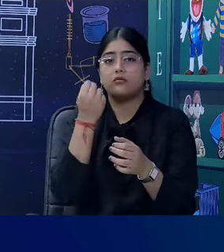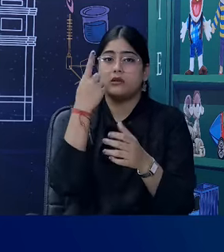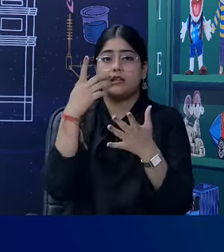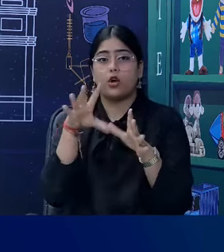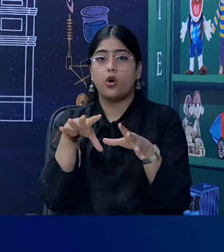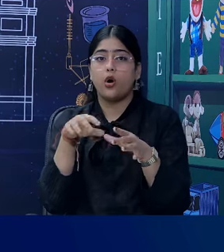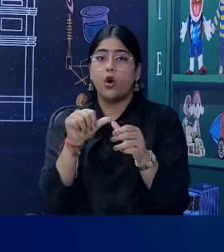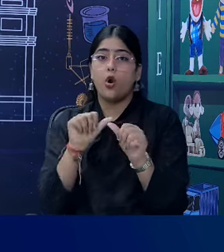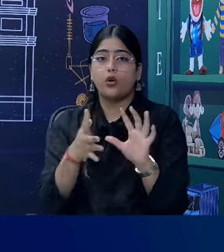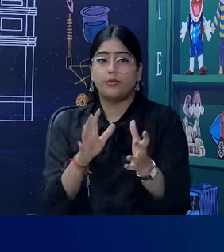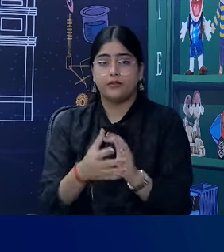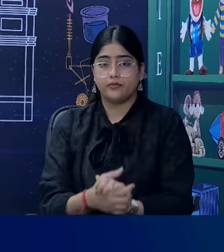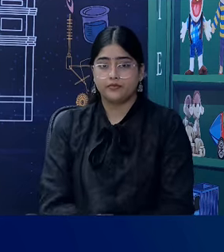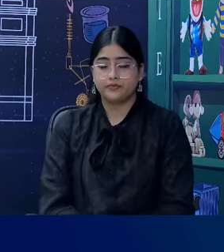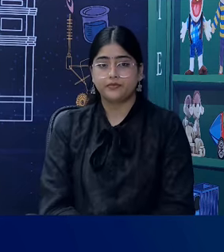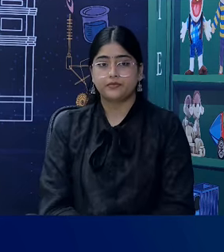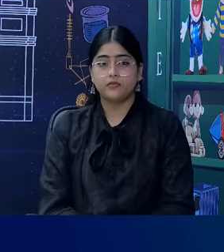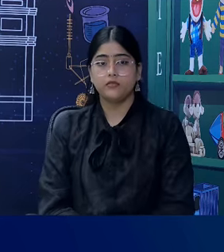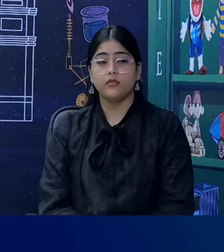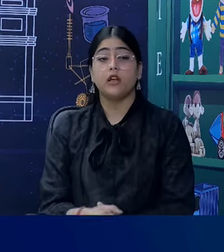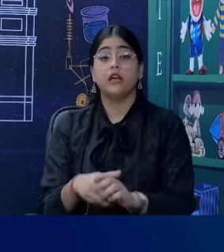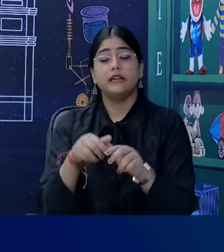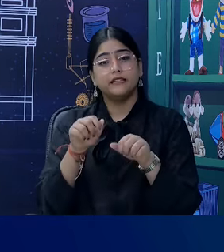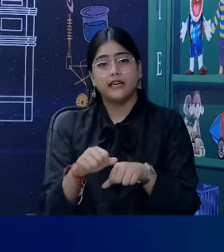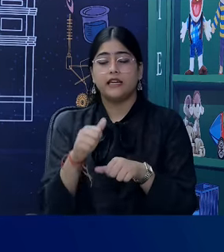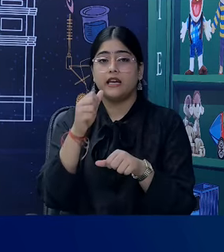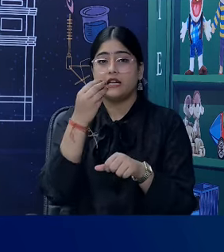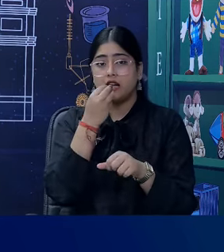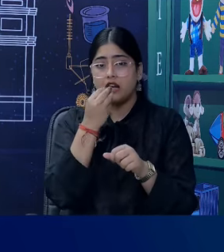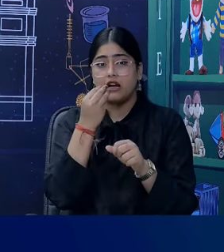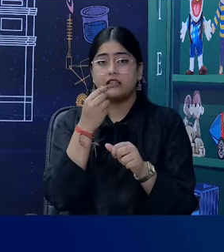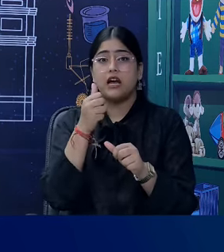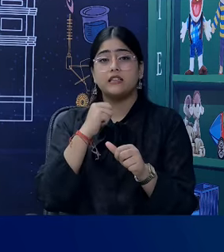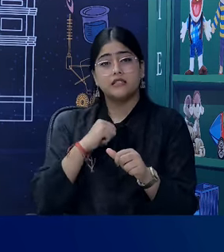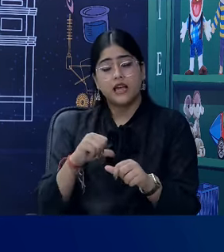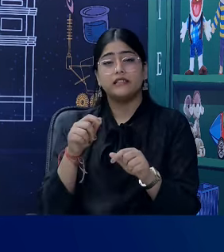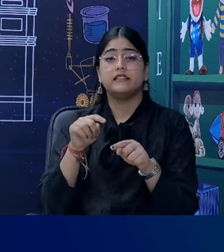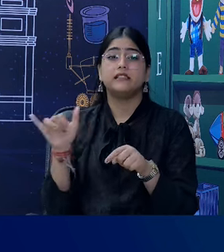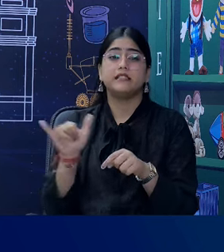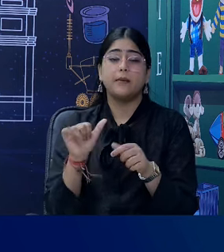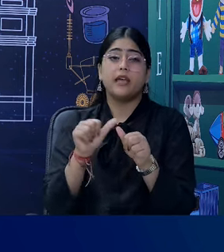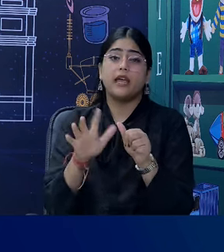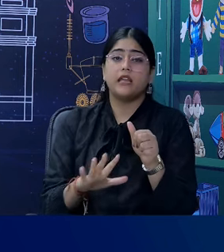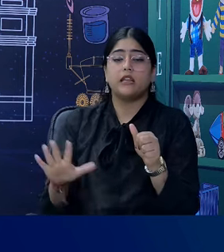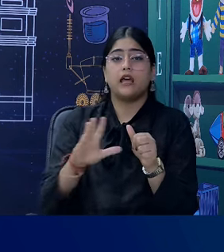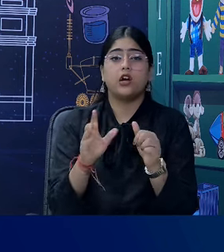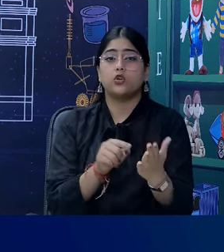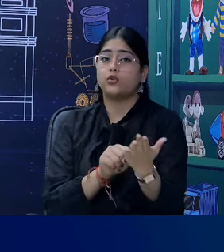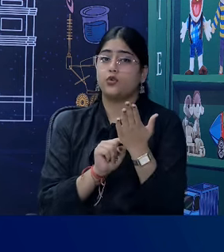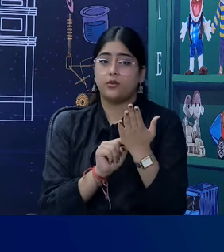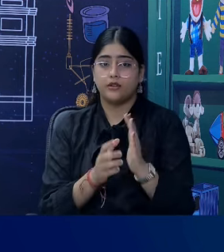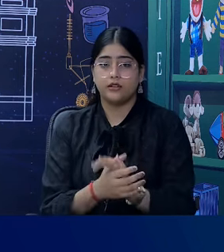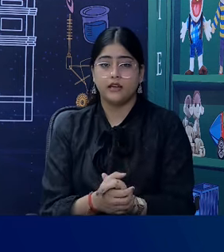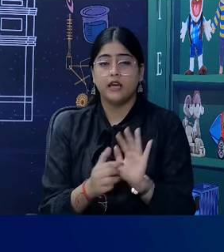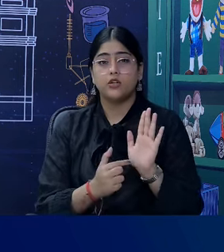जा संस्कृति का हिस्सा बन जाता हिस्सा बन जाता है तो खानपान भी उस क्षेत्र की जो कल्चर उसको शो करता है ठीक है इस तरह से पहनावे की